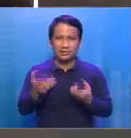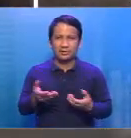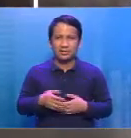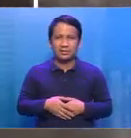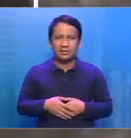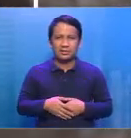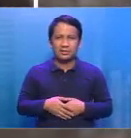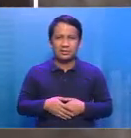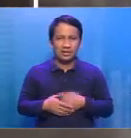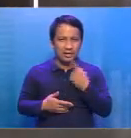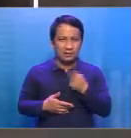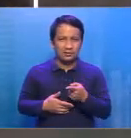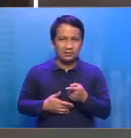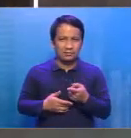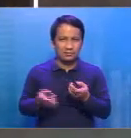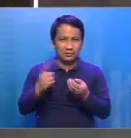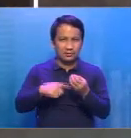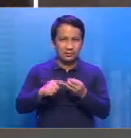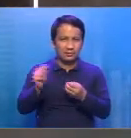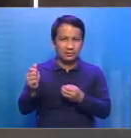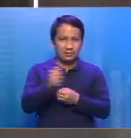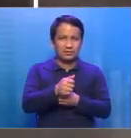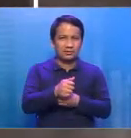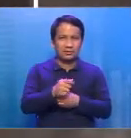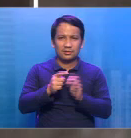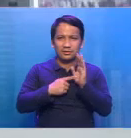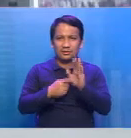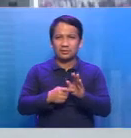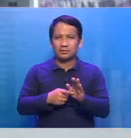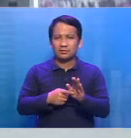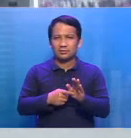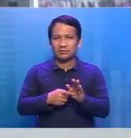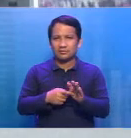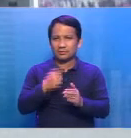rin naman daw ito nakaapekto sa kanyang pagkalalaki